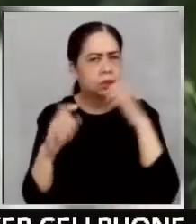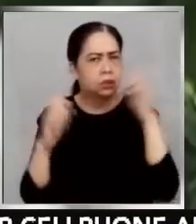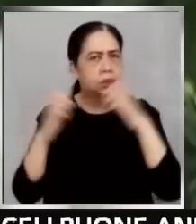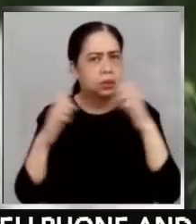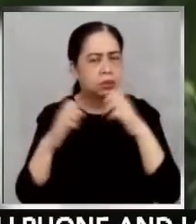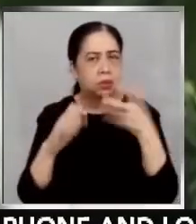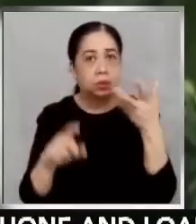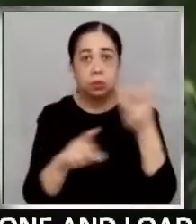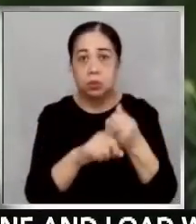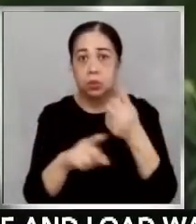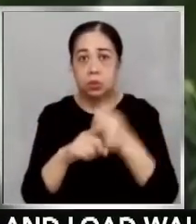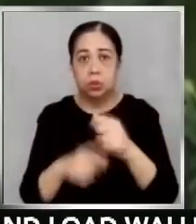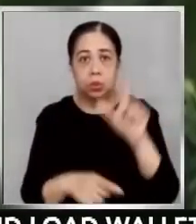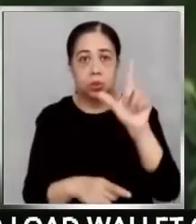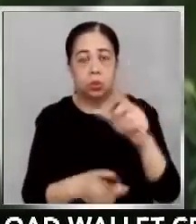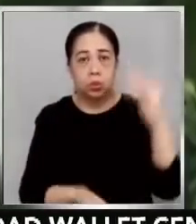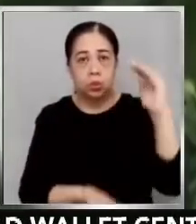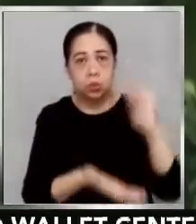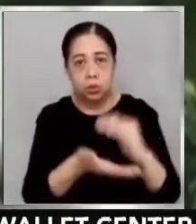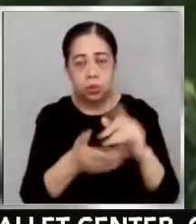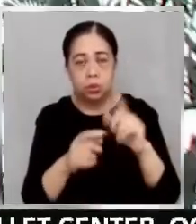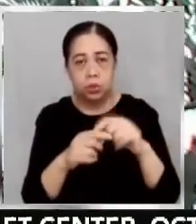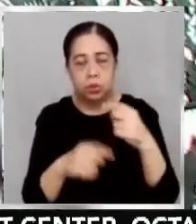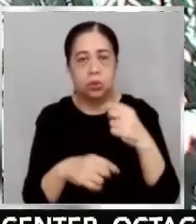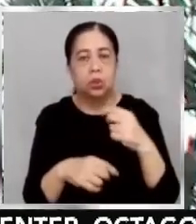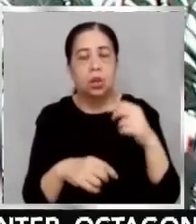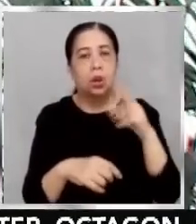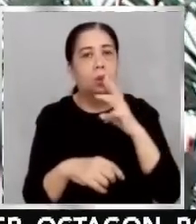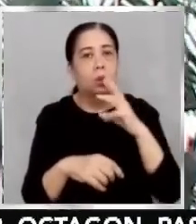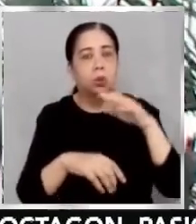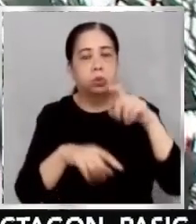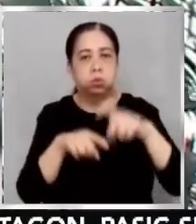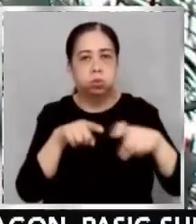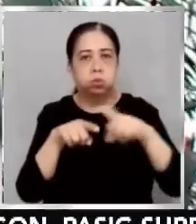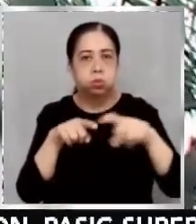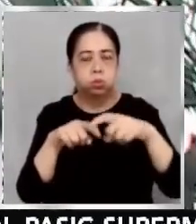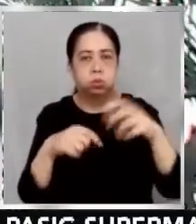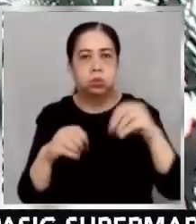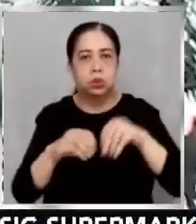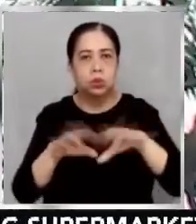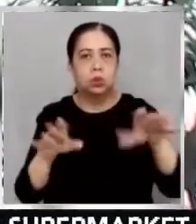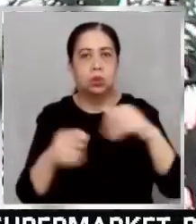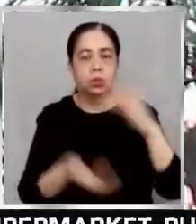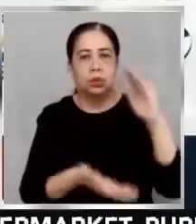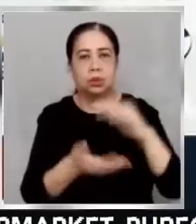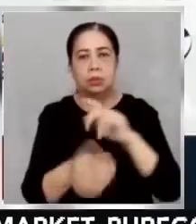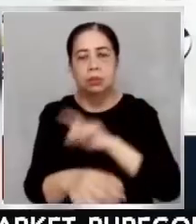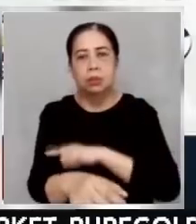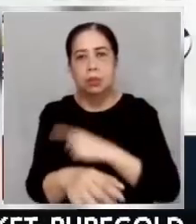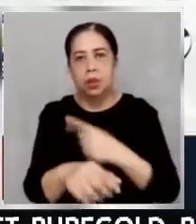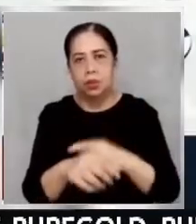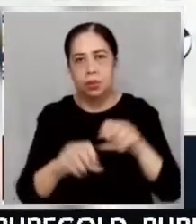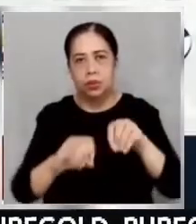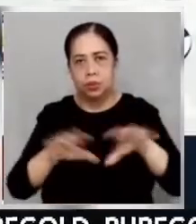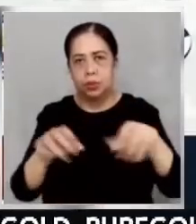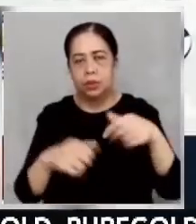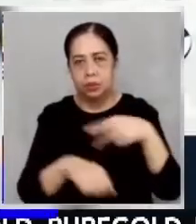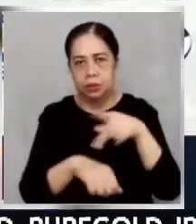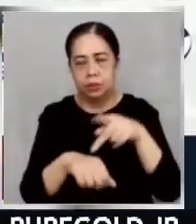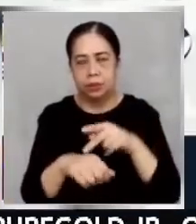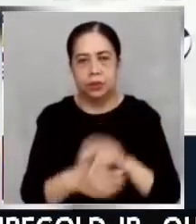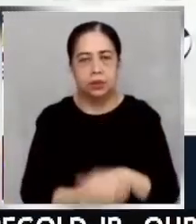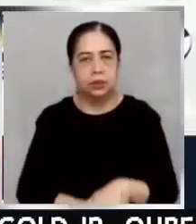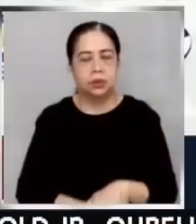mas mababang kapasidad ng hydroelectric power plants sa pangkalahatang power supply sa bansa. Mababa yung demand